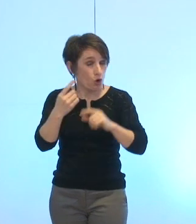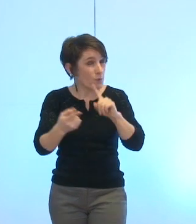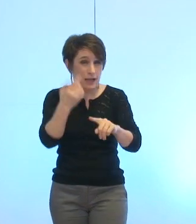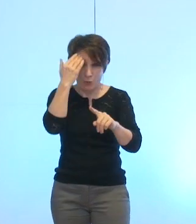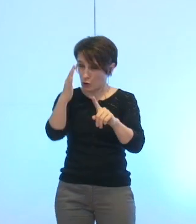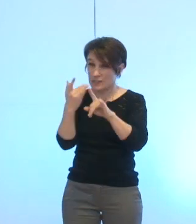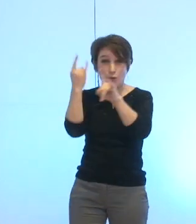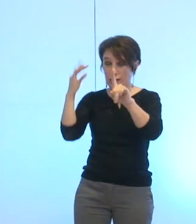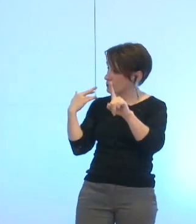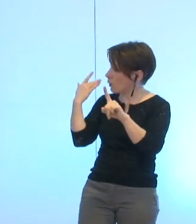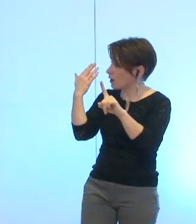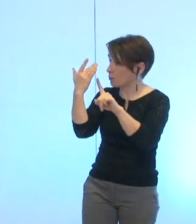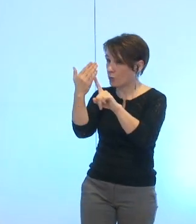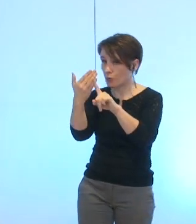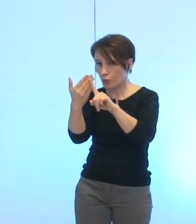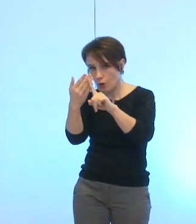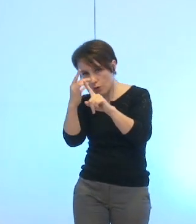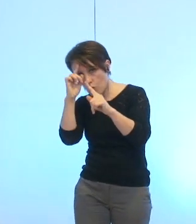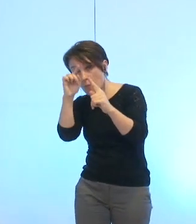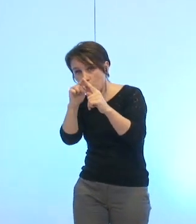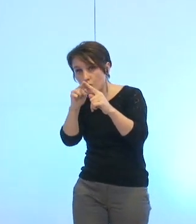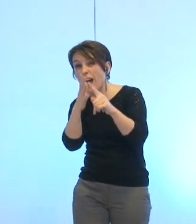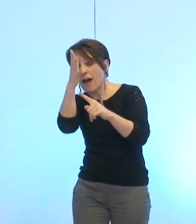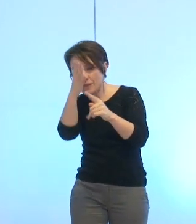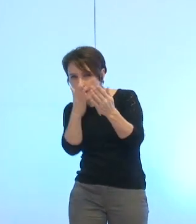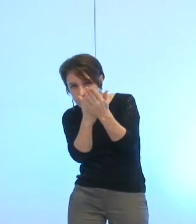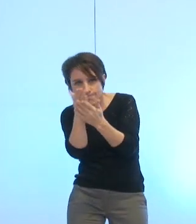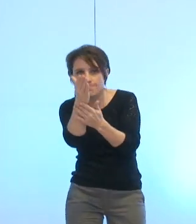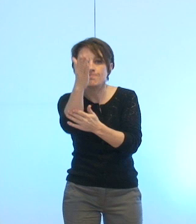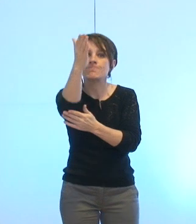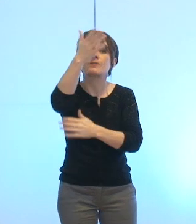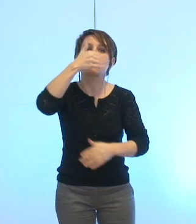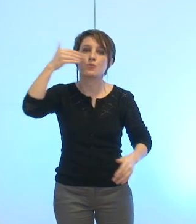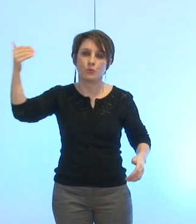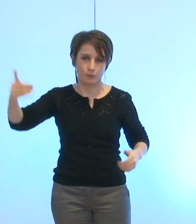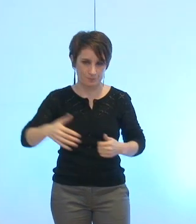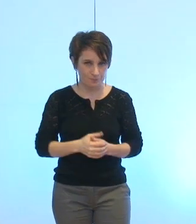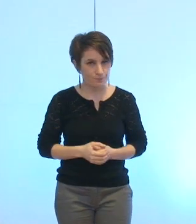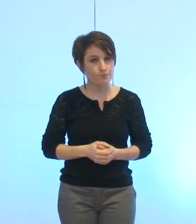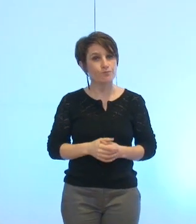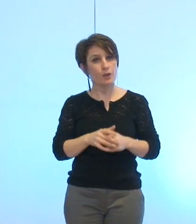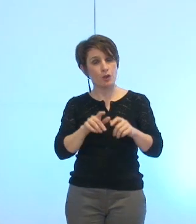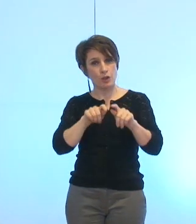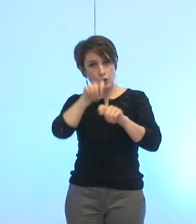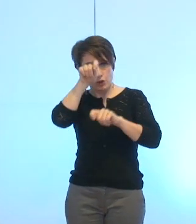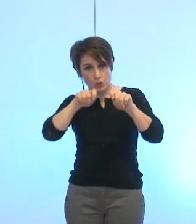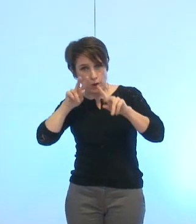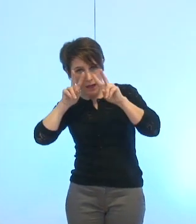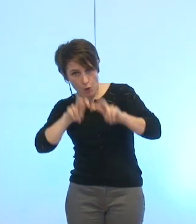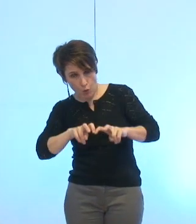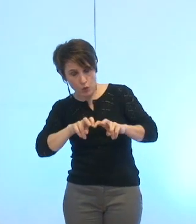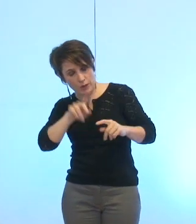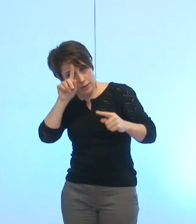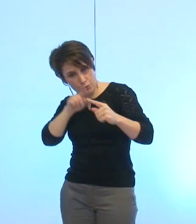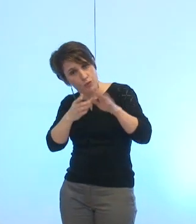sait où on va et cette audite est donc résolument tourné vers l'avenir et l'intérêt général des grenoois